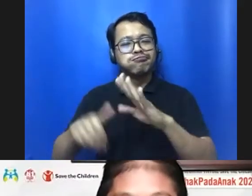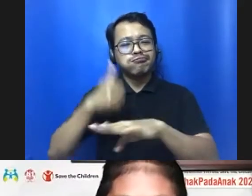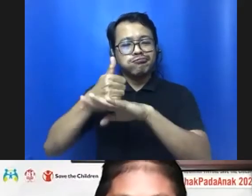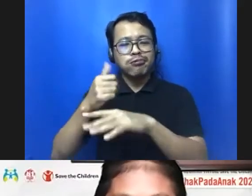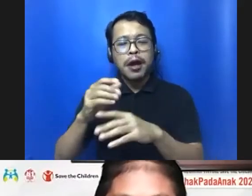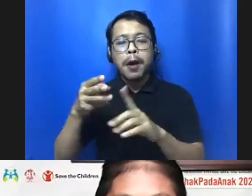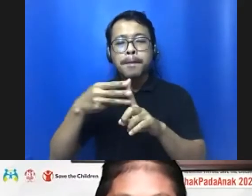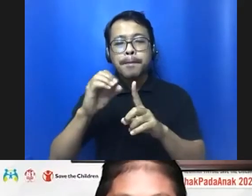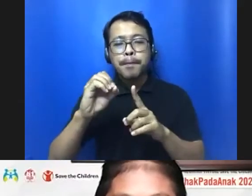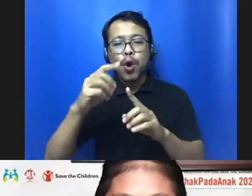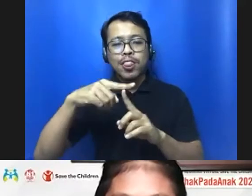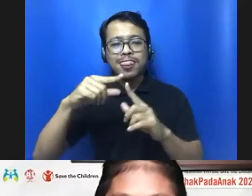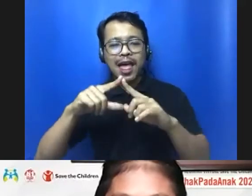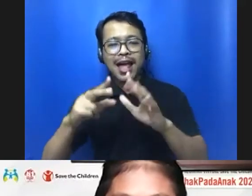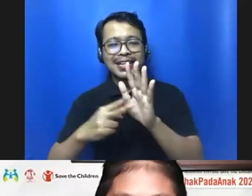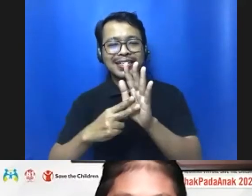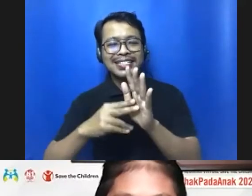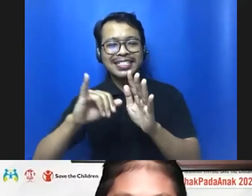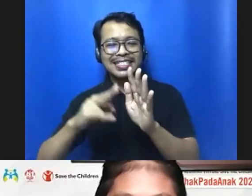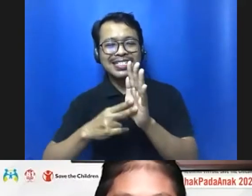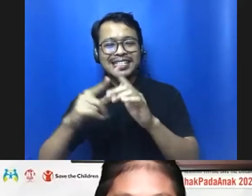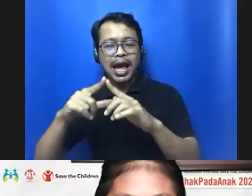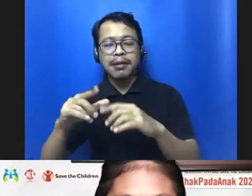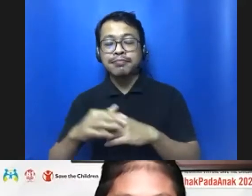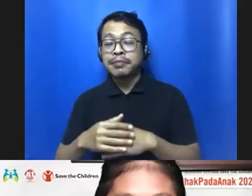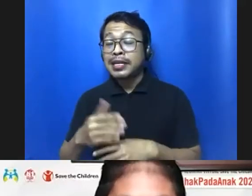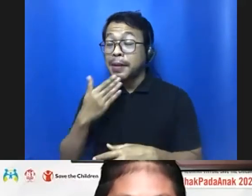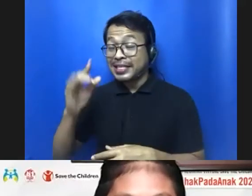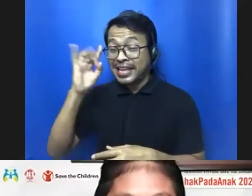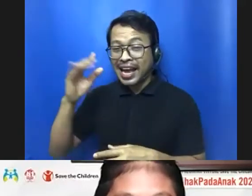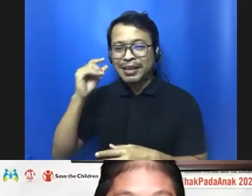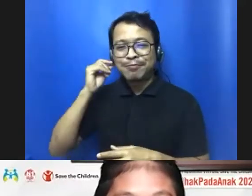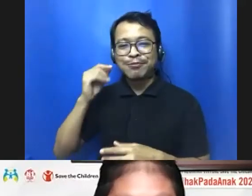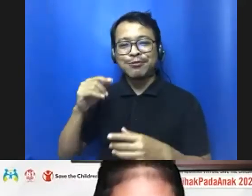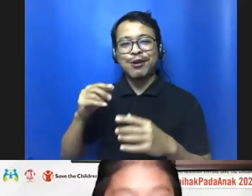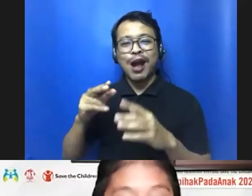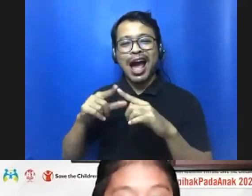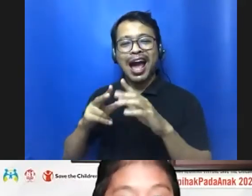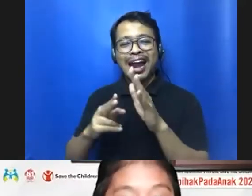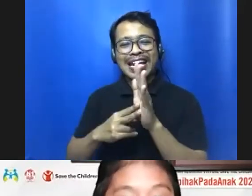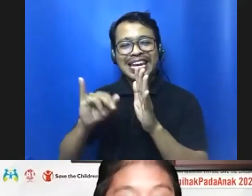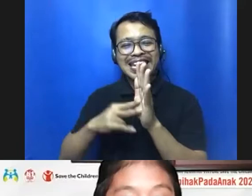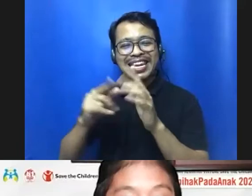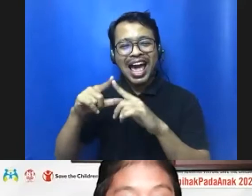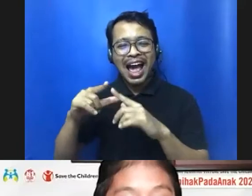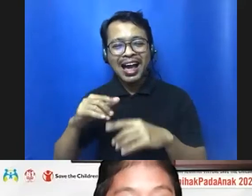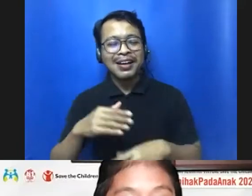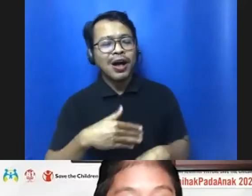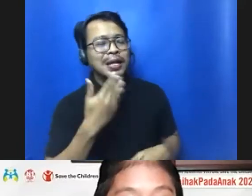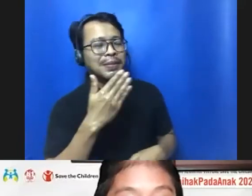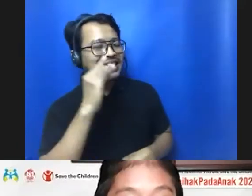Selamat siang, Bu Agustina. Selamat siang, Pak Bayu dan semuanya. Halo Aca, sehat ya? Ibu Ana. Apa